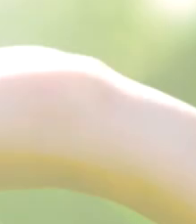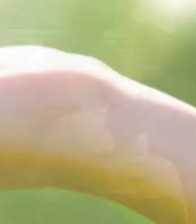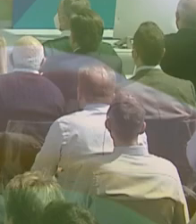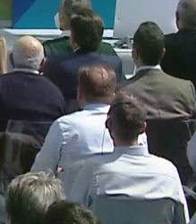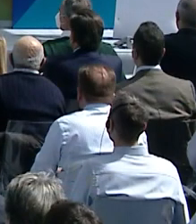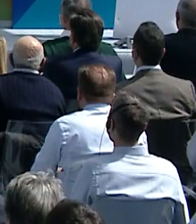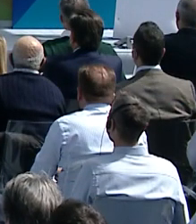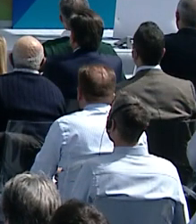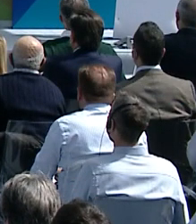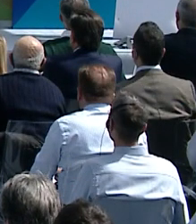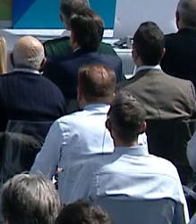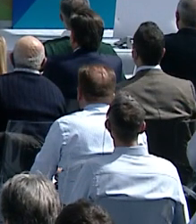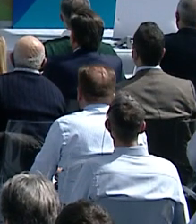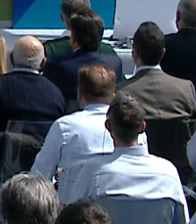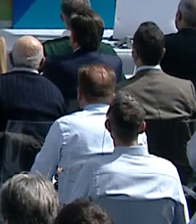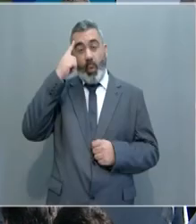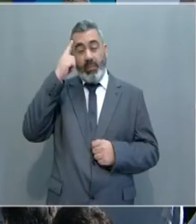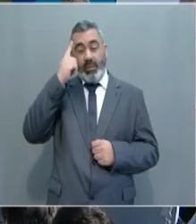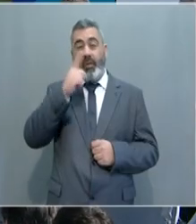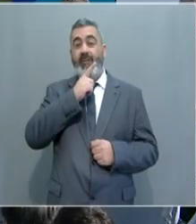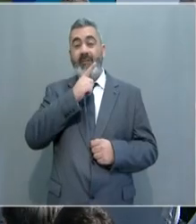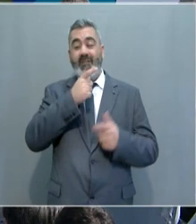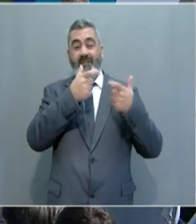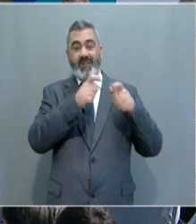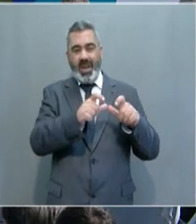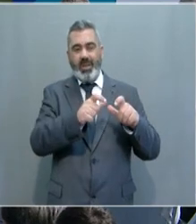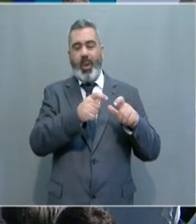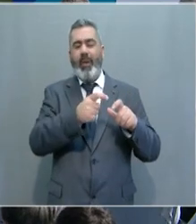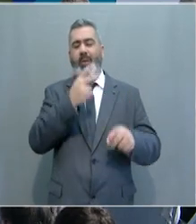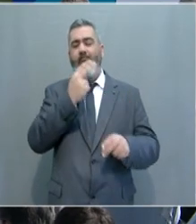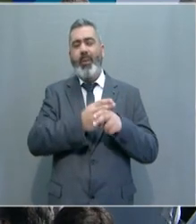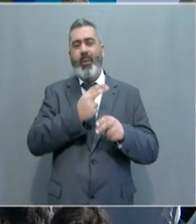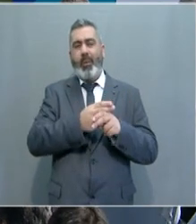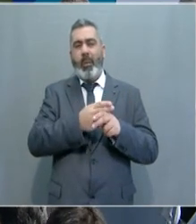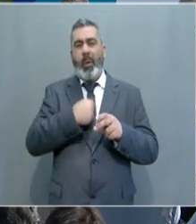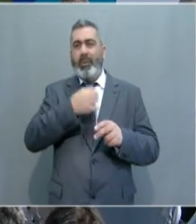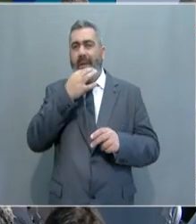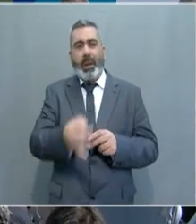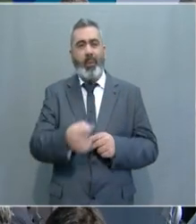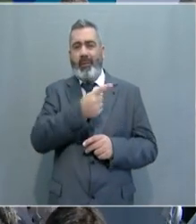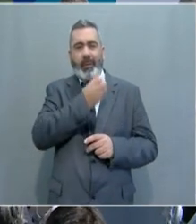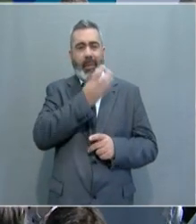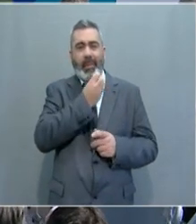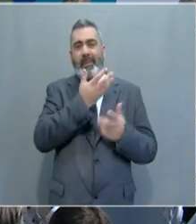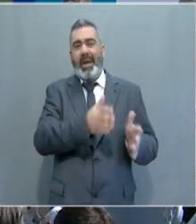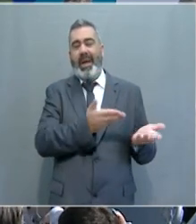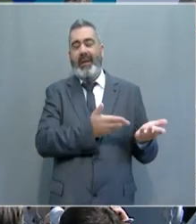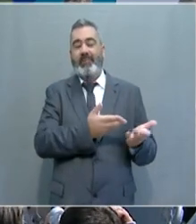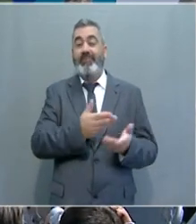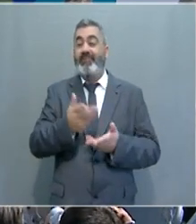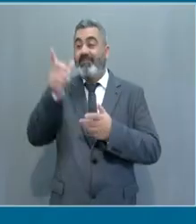Νομίζω το βίντεο ήταν ιδιαίτερα χρήσιμο. Δεν θα μου αφήσει και πολλά να σας πω. Αξιότιμη κύριε